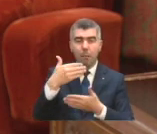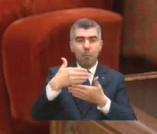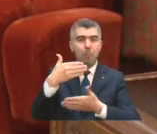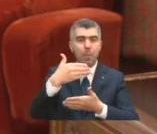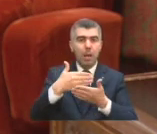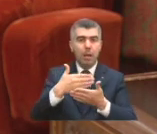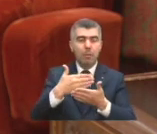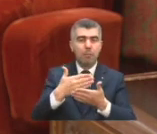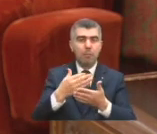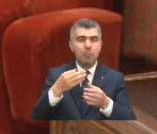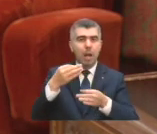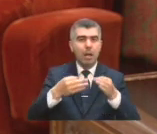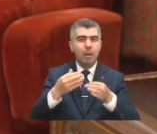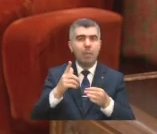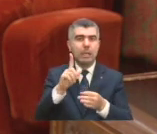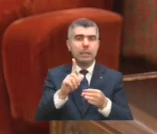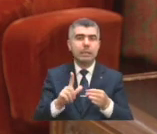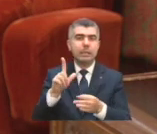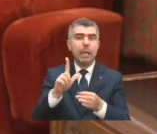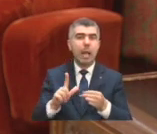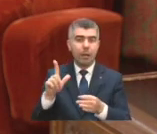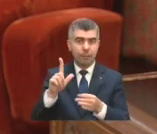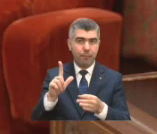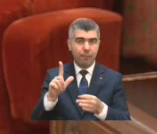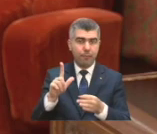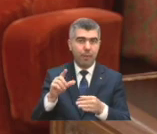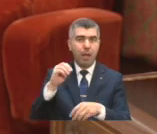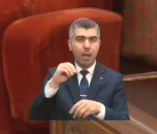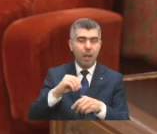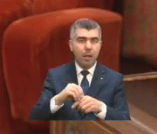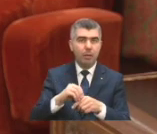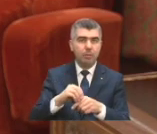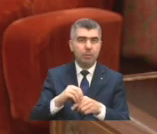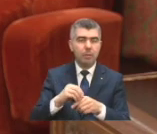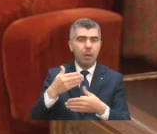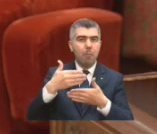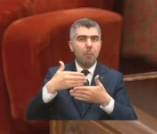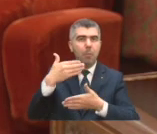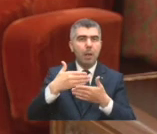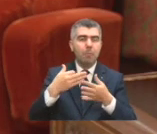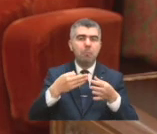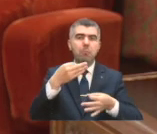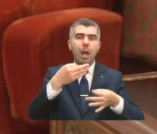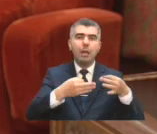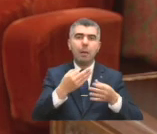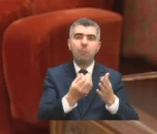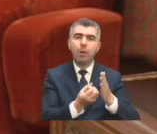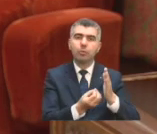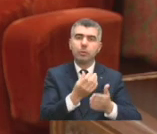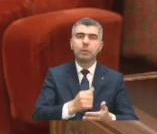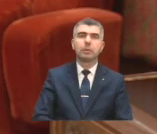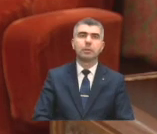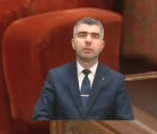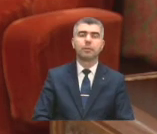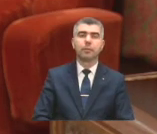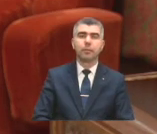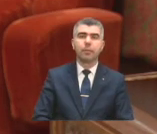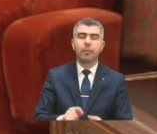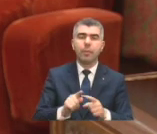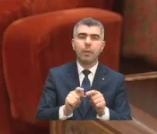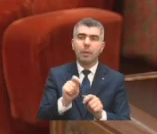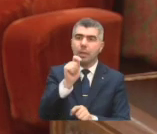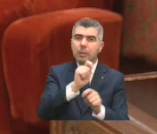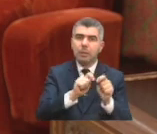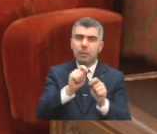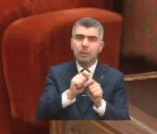تم الانتهاء من الأشغال، بناء محكمة الاستئناف جديدة بمدينة بورزازات بمواصفة محكمة حديثة، وقد أنجز هذا المشروع على